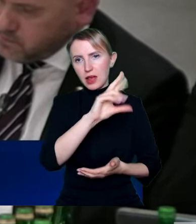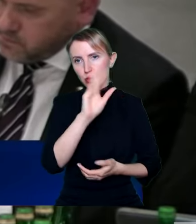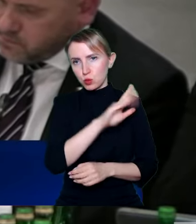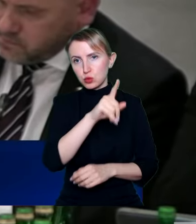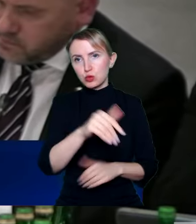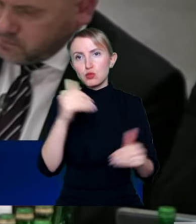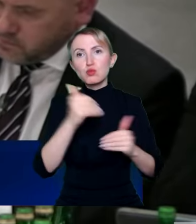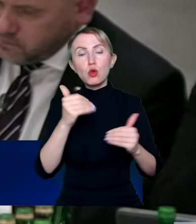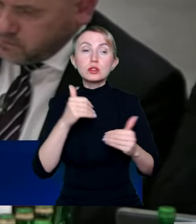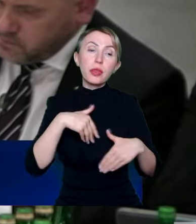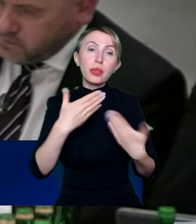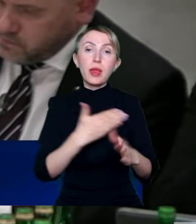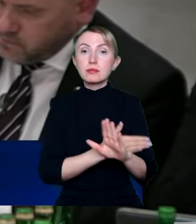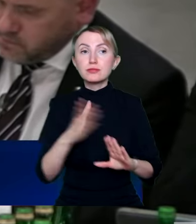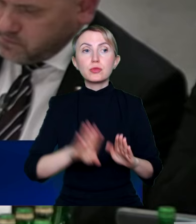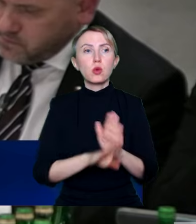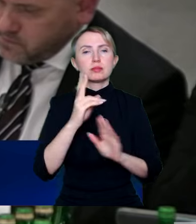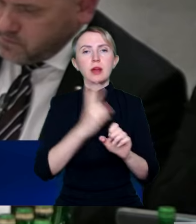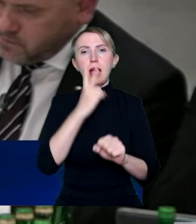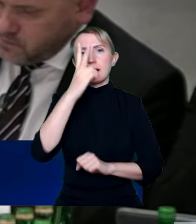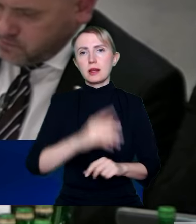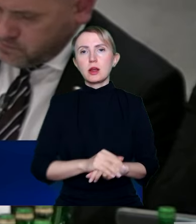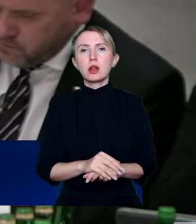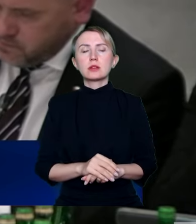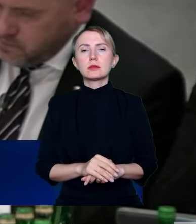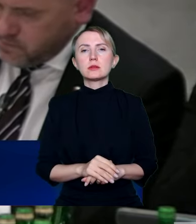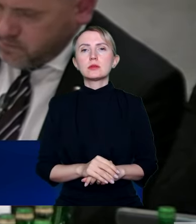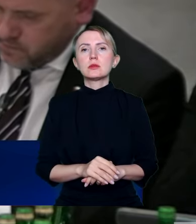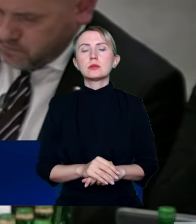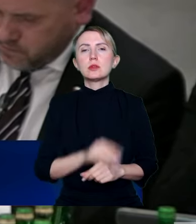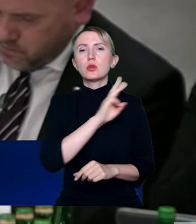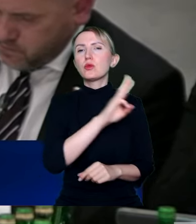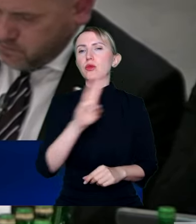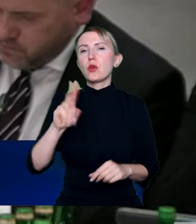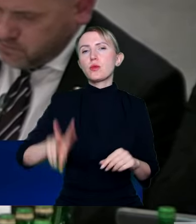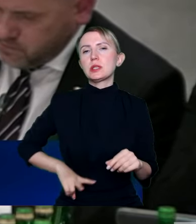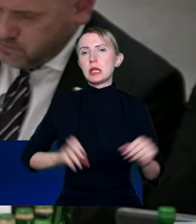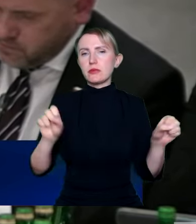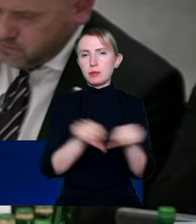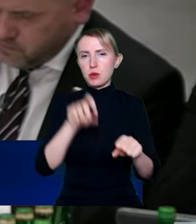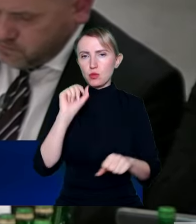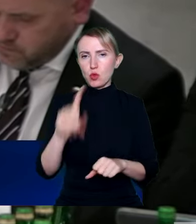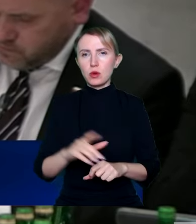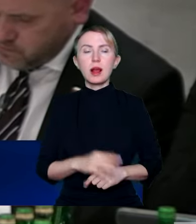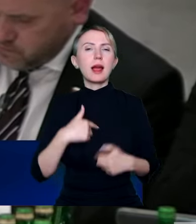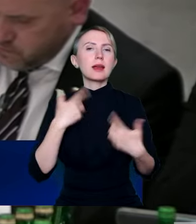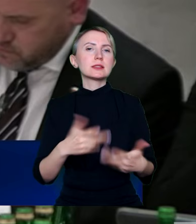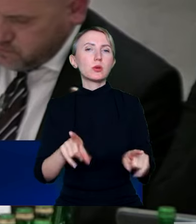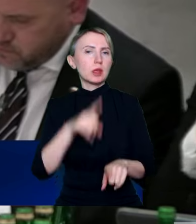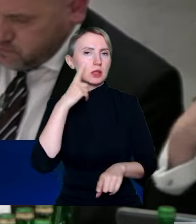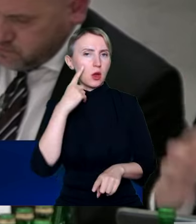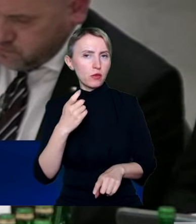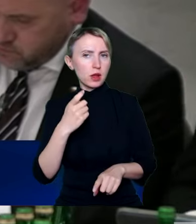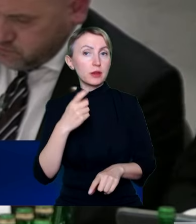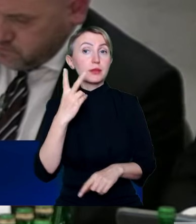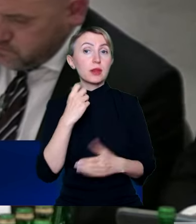na rozwój jej kariery politycznej. Dalej to jest na stronach Ministerstwa Sprawiedliwości, ale chciałbym zwrócić uwagę na dwa